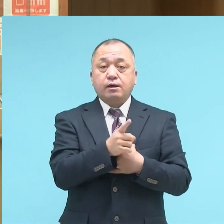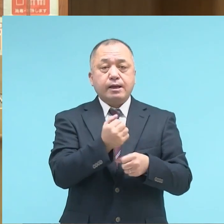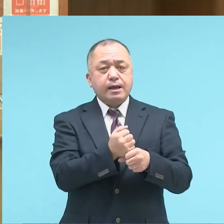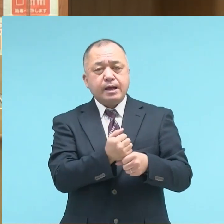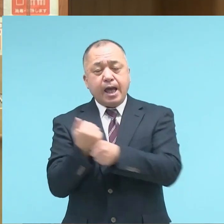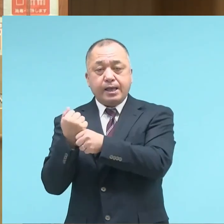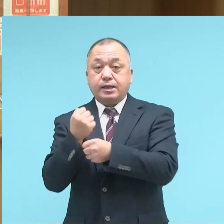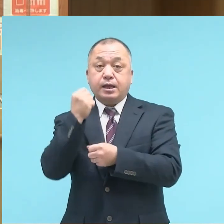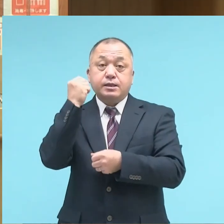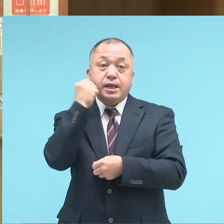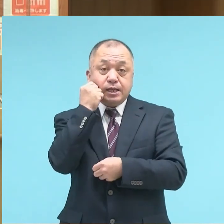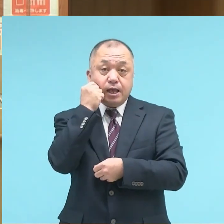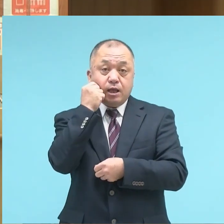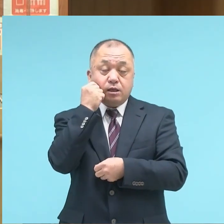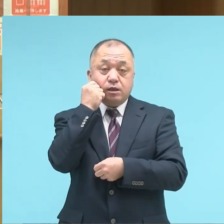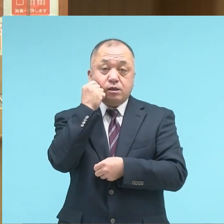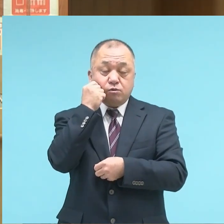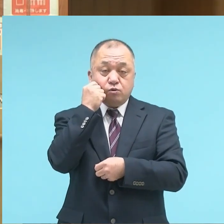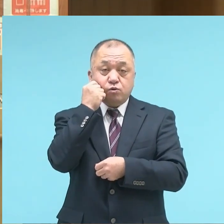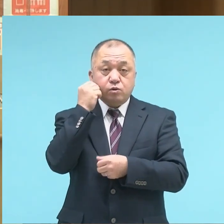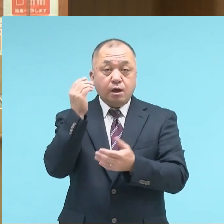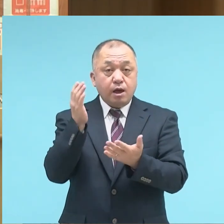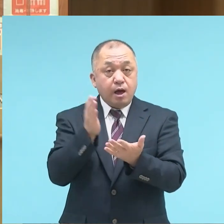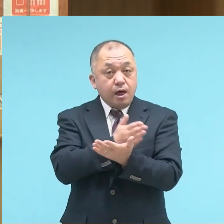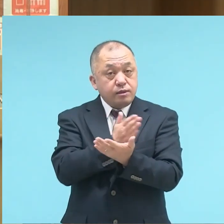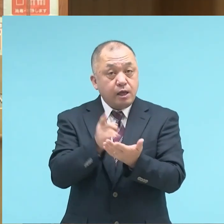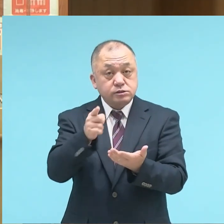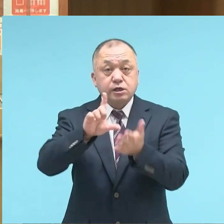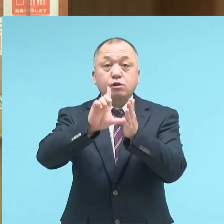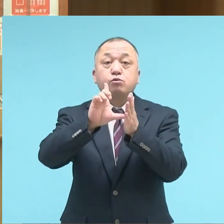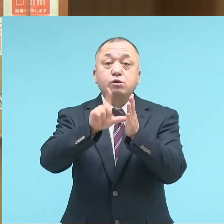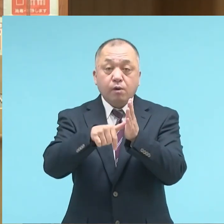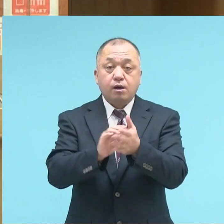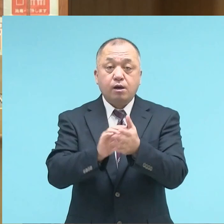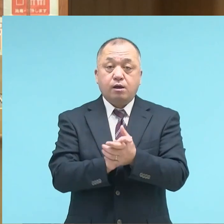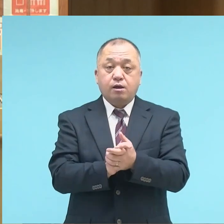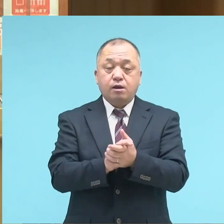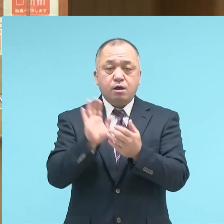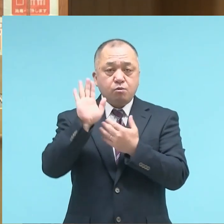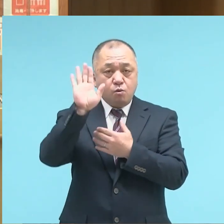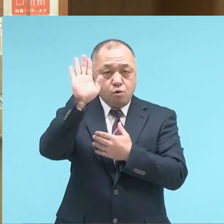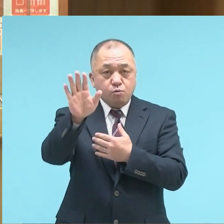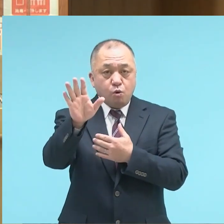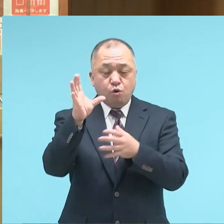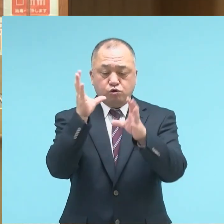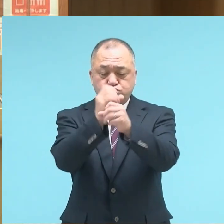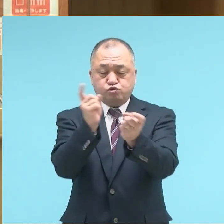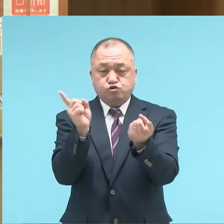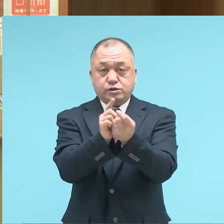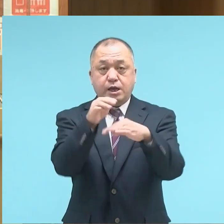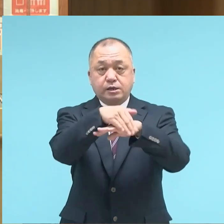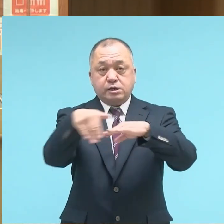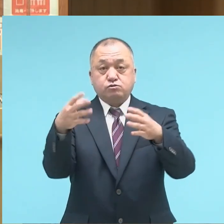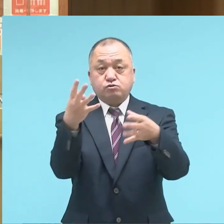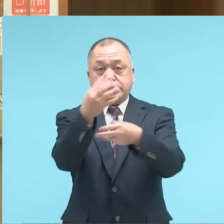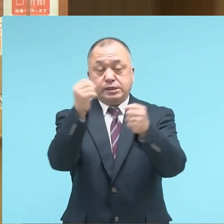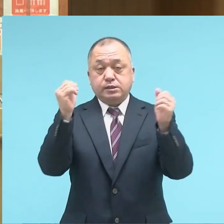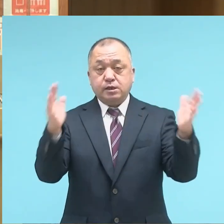回避できないと判断された場合は、今後もこの集中対策期間というの